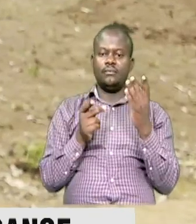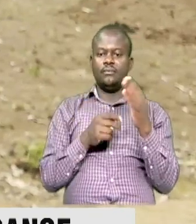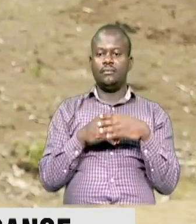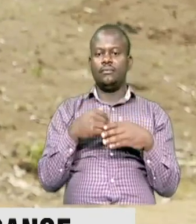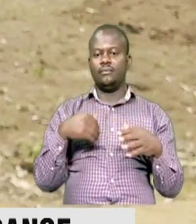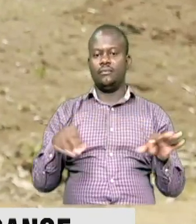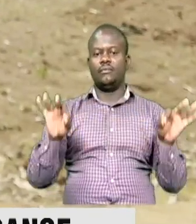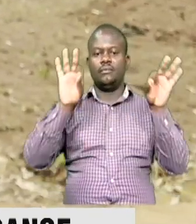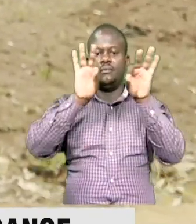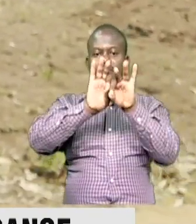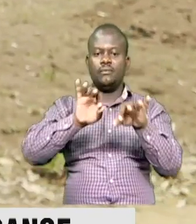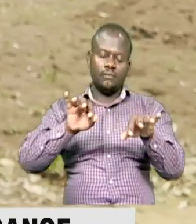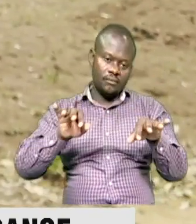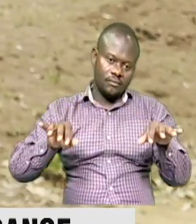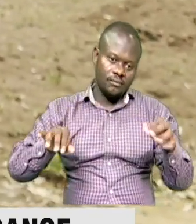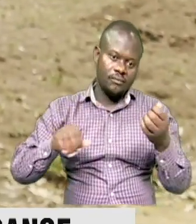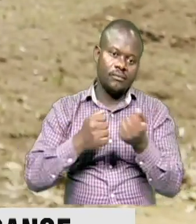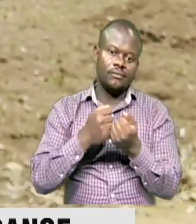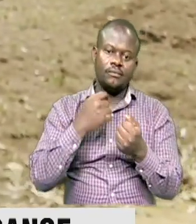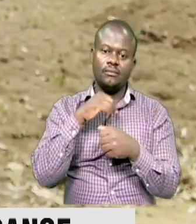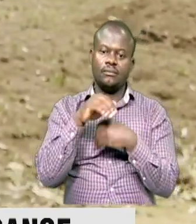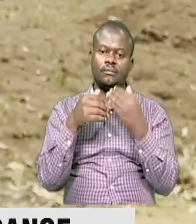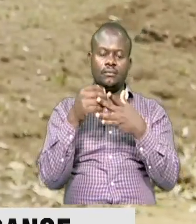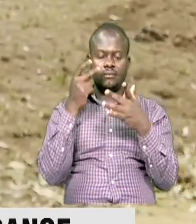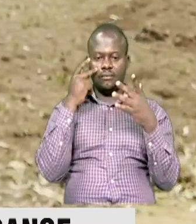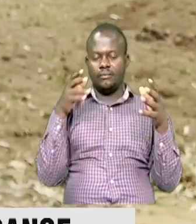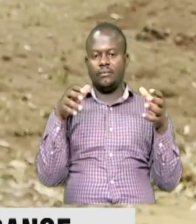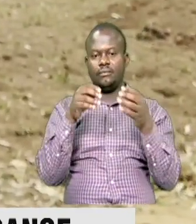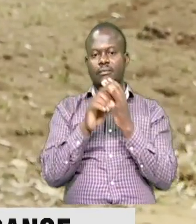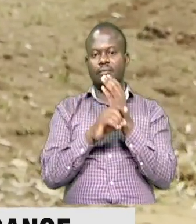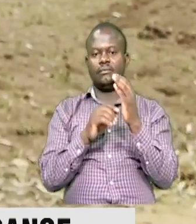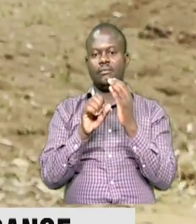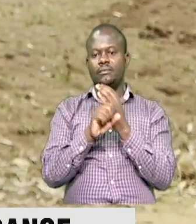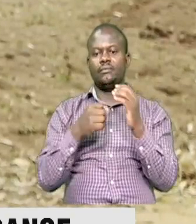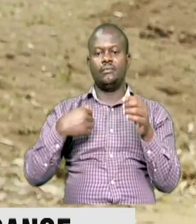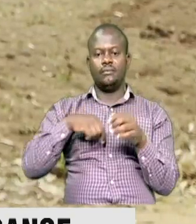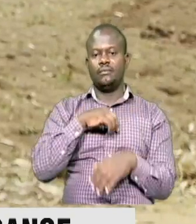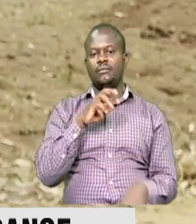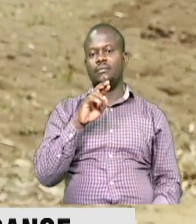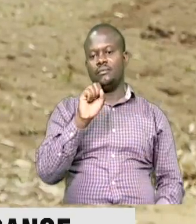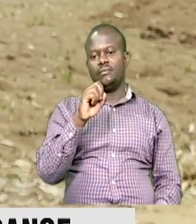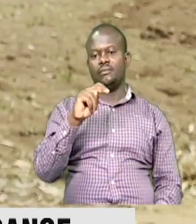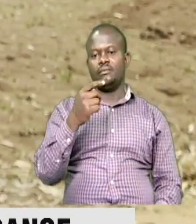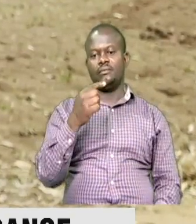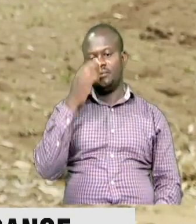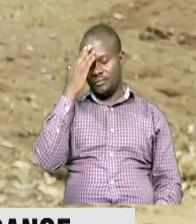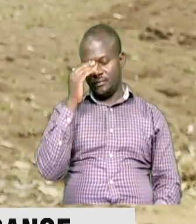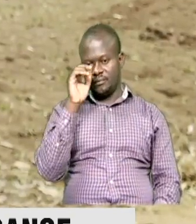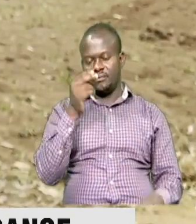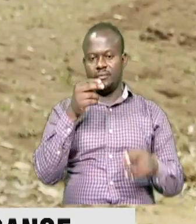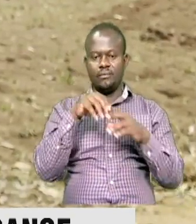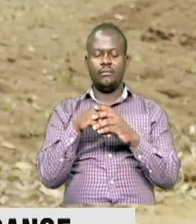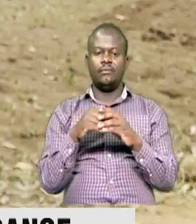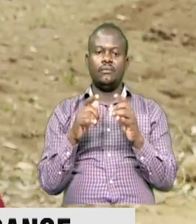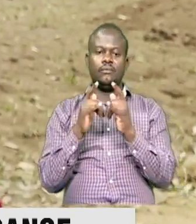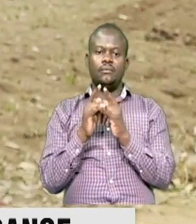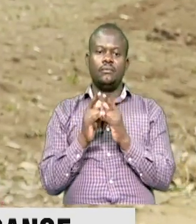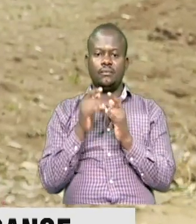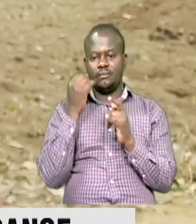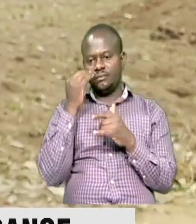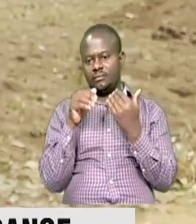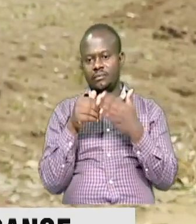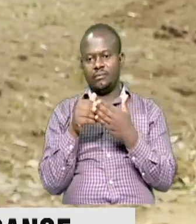akamaro navuga ko ari impuzakarere y'umurenge wacu wa Rusenge kubera ko habera amanama abashyitsi tugiye baturutse ku